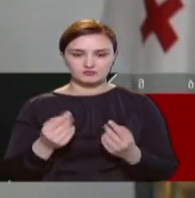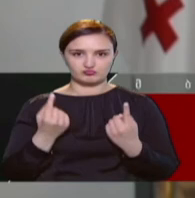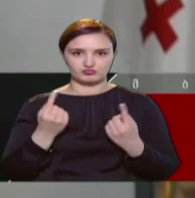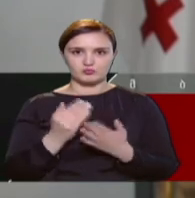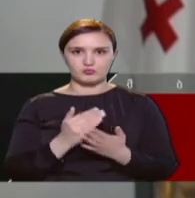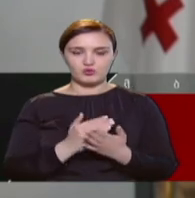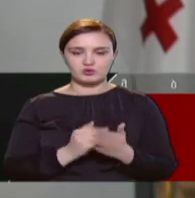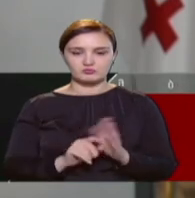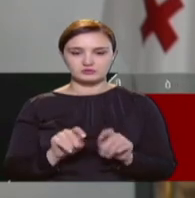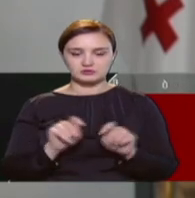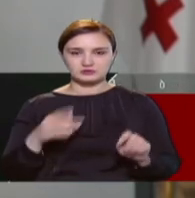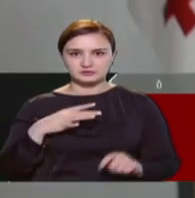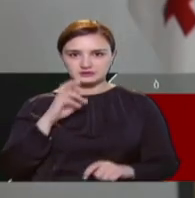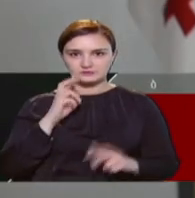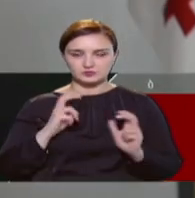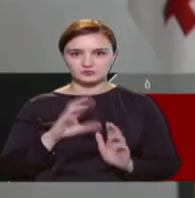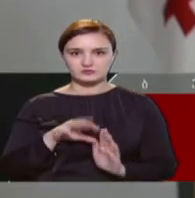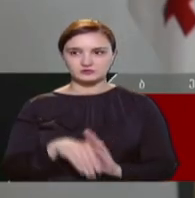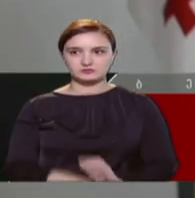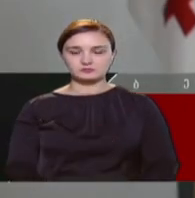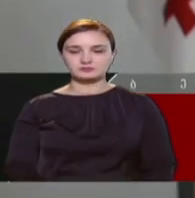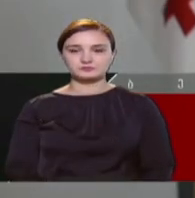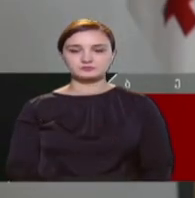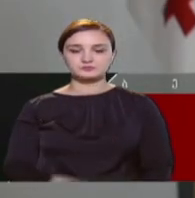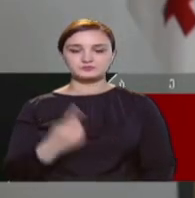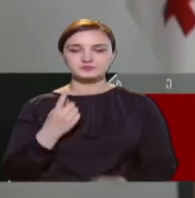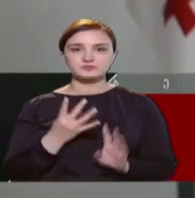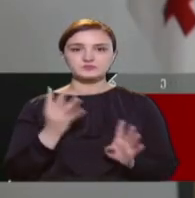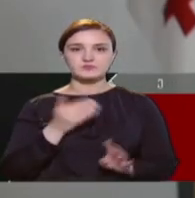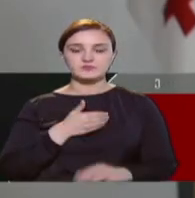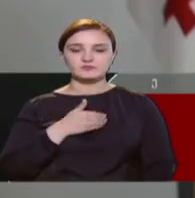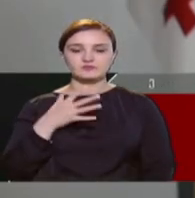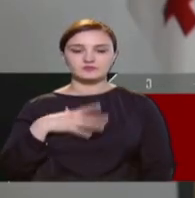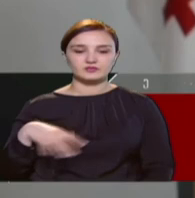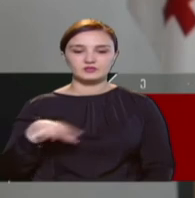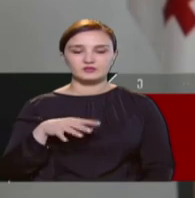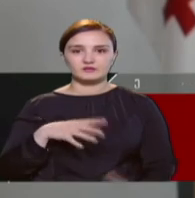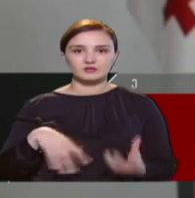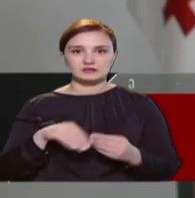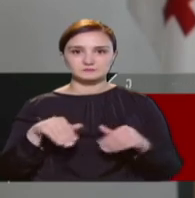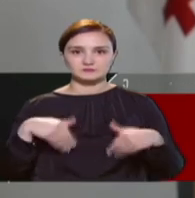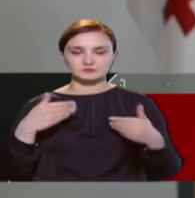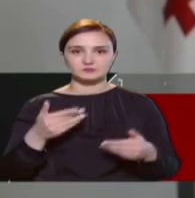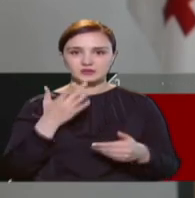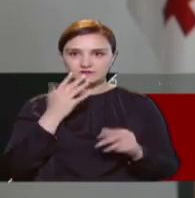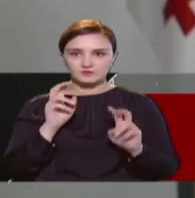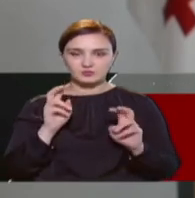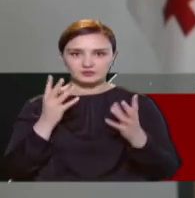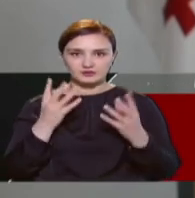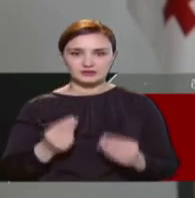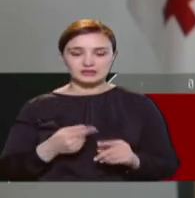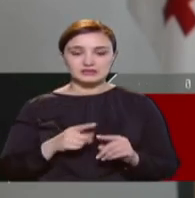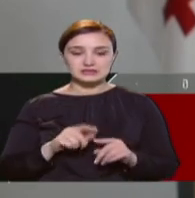რომელიც შეიქმნა თბილისის სახელმწიფო უნივერსიტეტში. პირველ რიგში მინდა საქართველოში ყველას მივულოცო ევროპის დღე. ეს არის